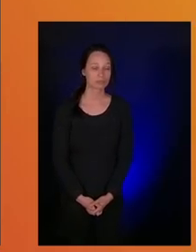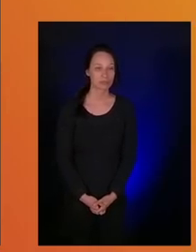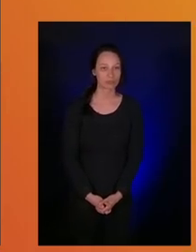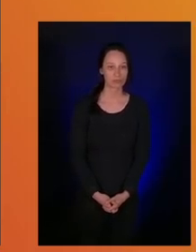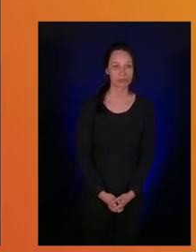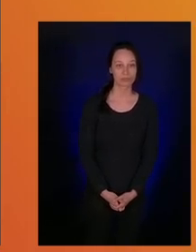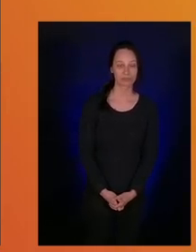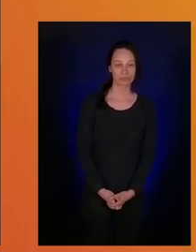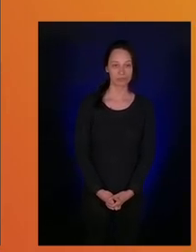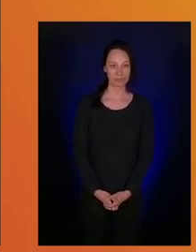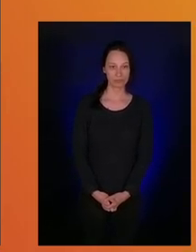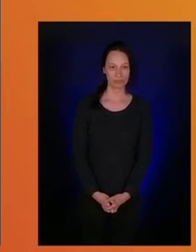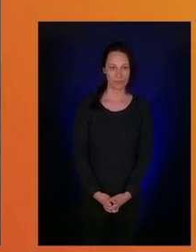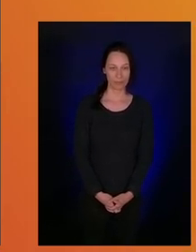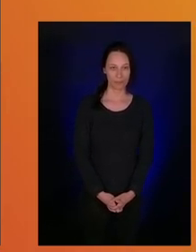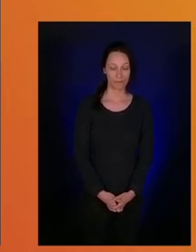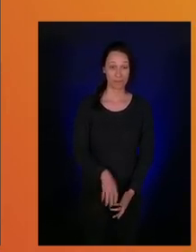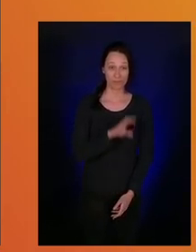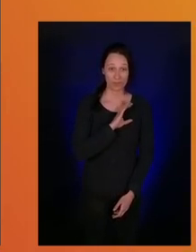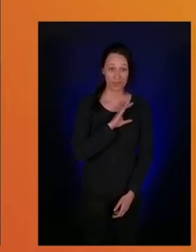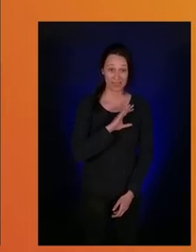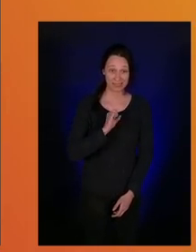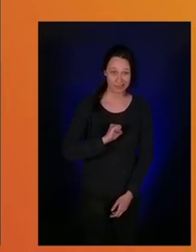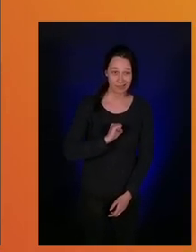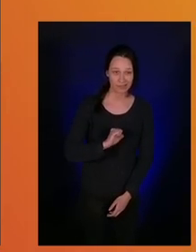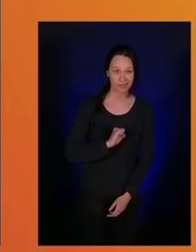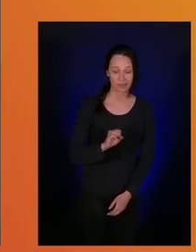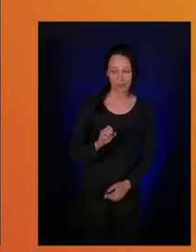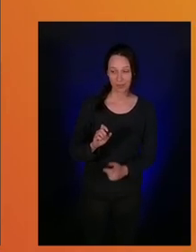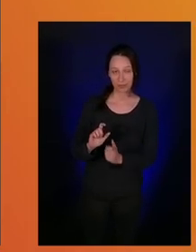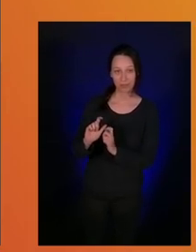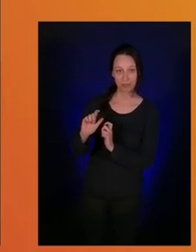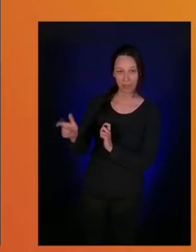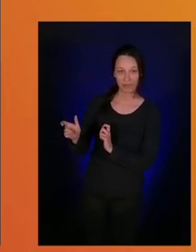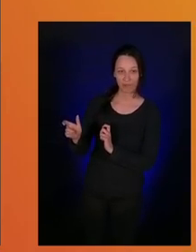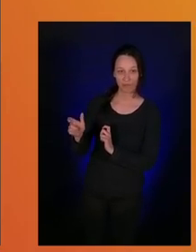Allez, on va essayer de prendre place le plus rapidement possible avant de laisser la parole à David Duguay.